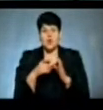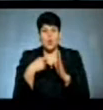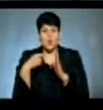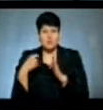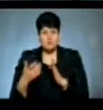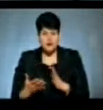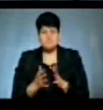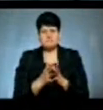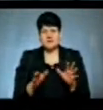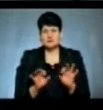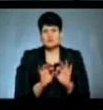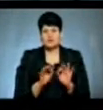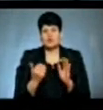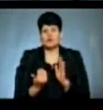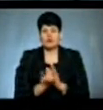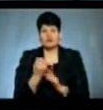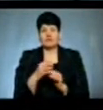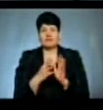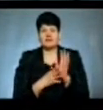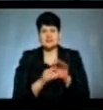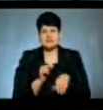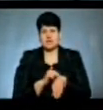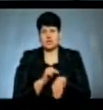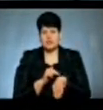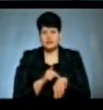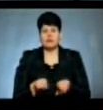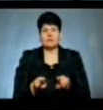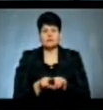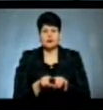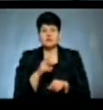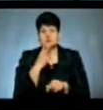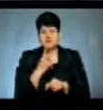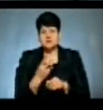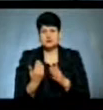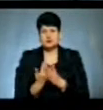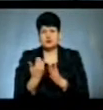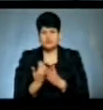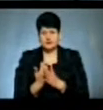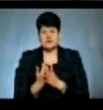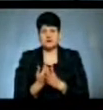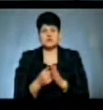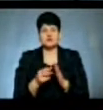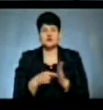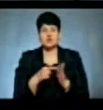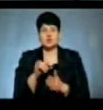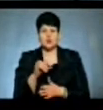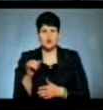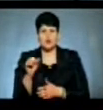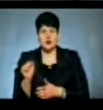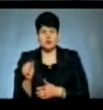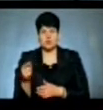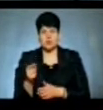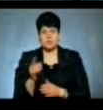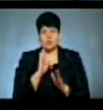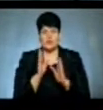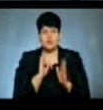це ми розповімо вам у випуску новин о 19-й годині. Також слідкуйте за оновленнями на сторінці UA Тернопіль у соцмережі